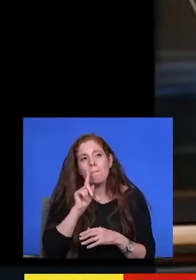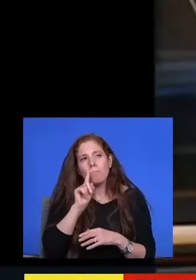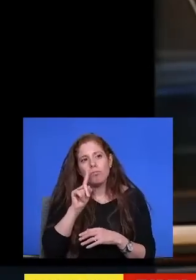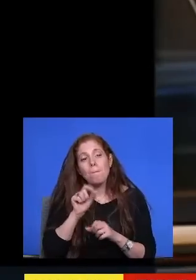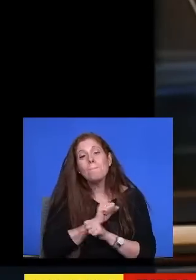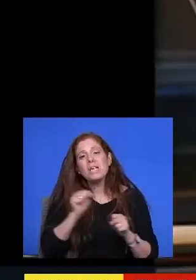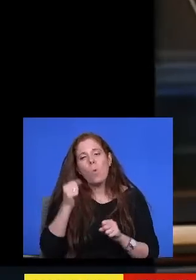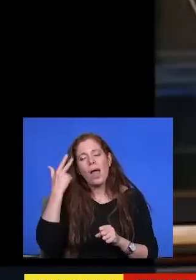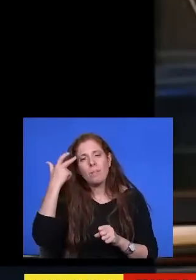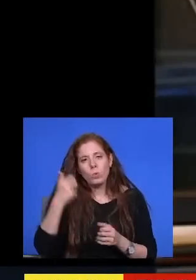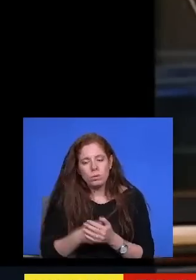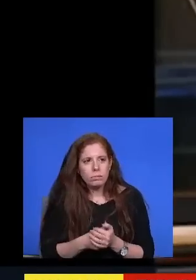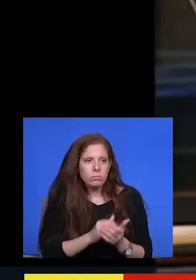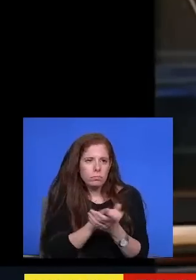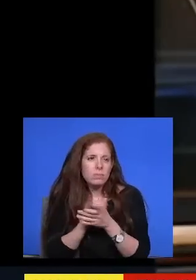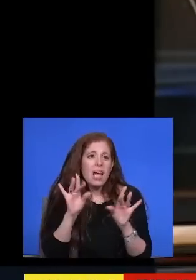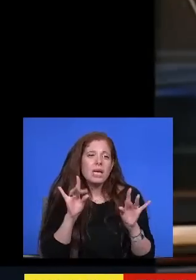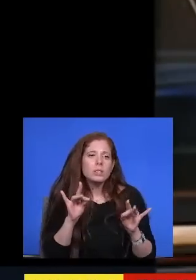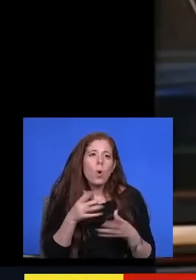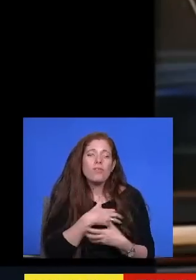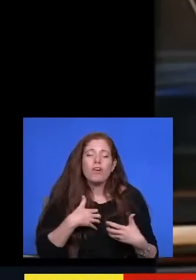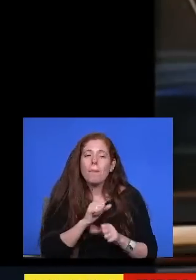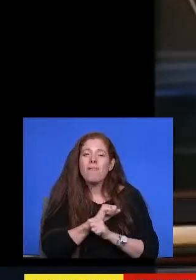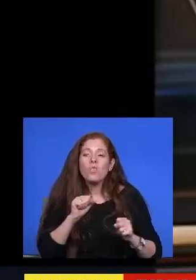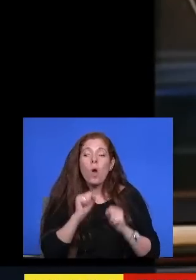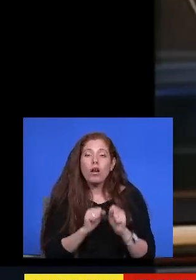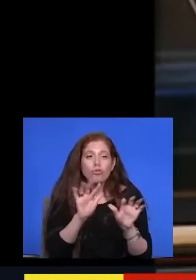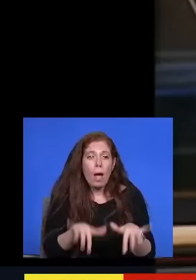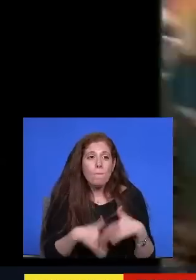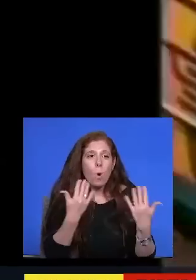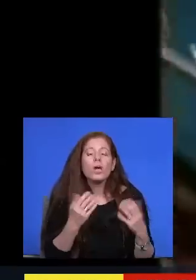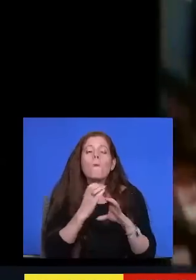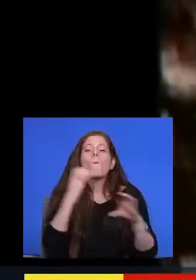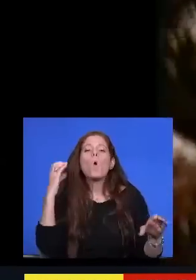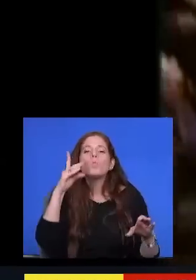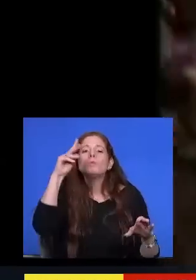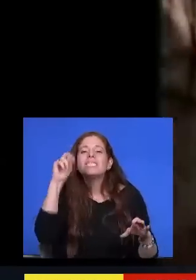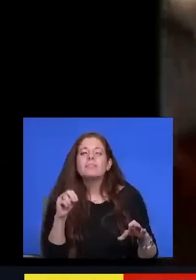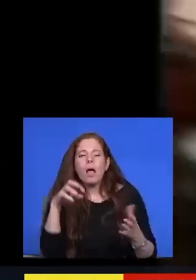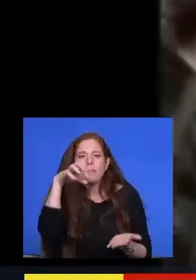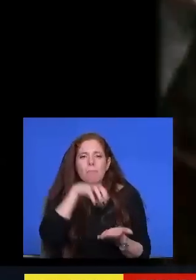שלום רב. עשרות נפגעים בפיגוע חבלני קשה הבוקר באוטובוס דן בלב תל אביב.